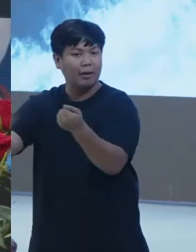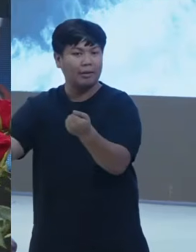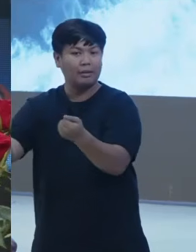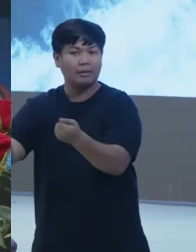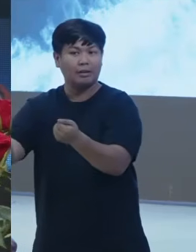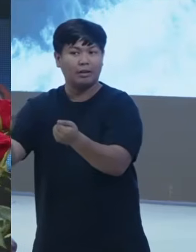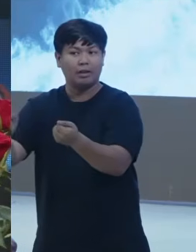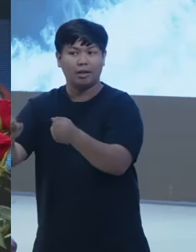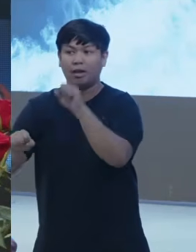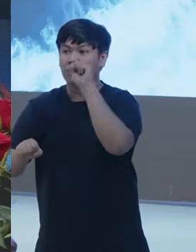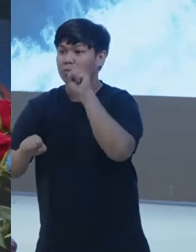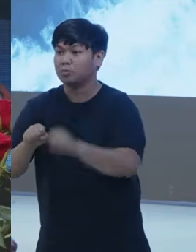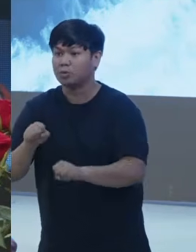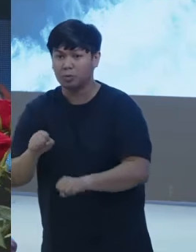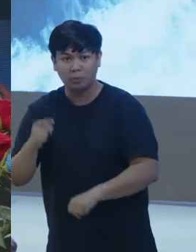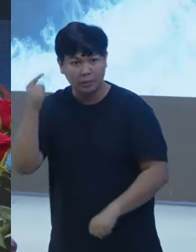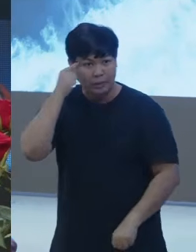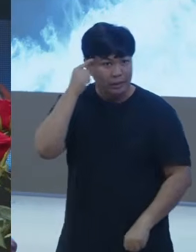mensaheng